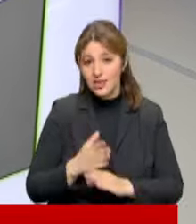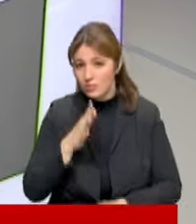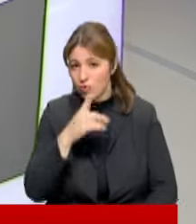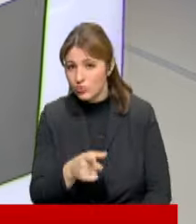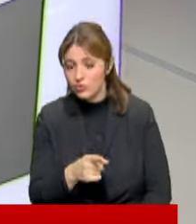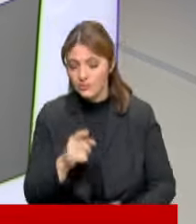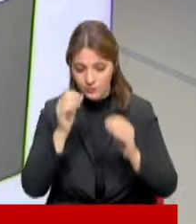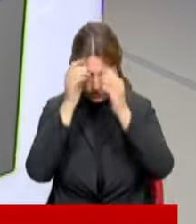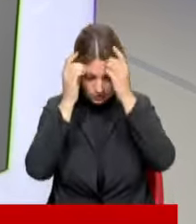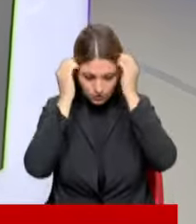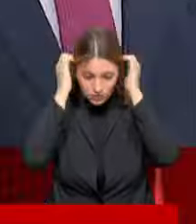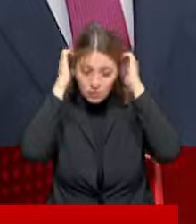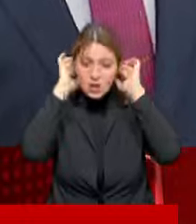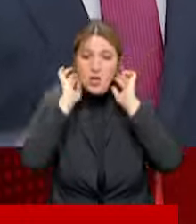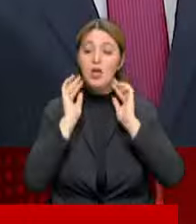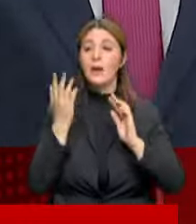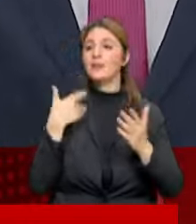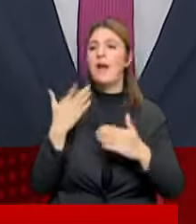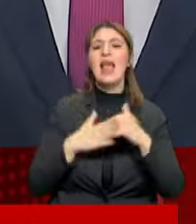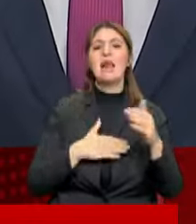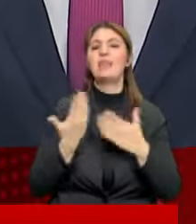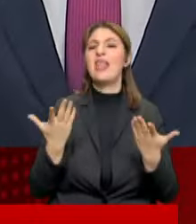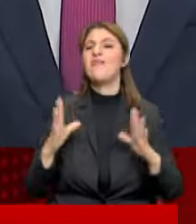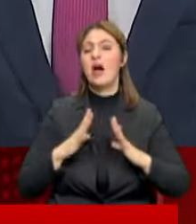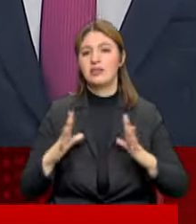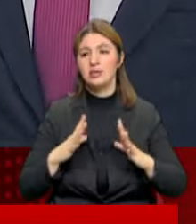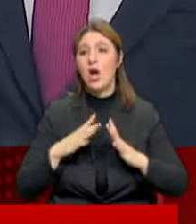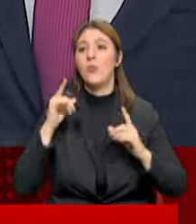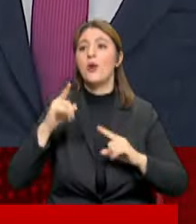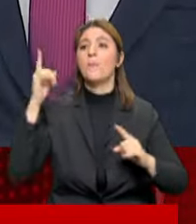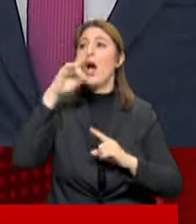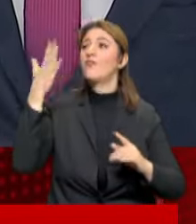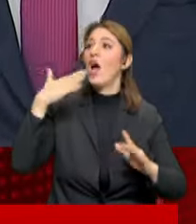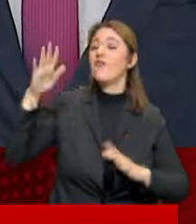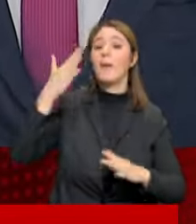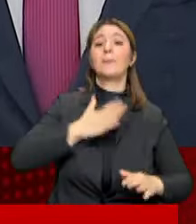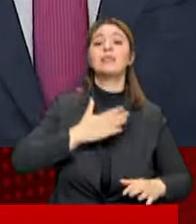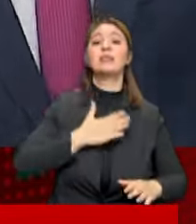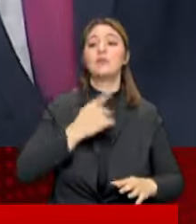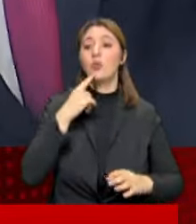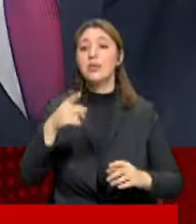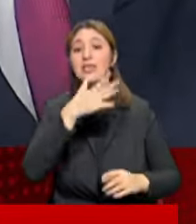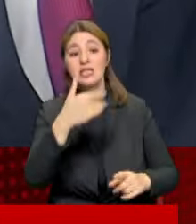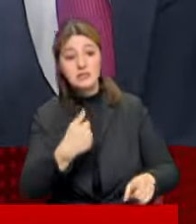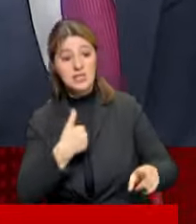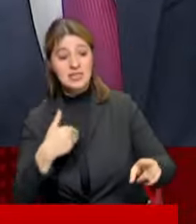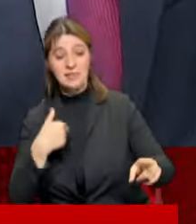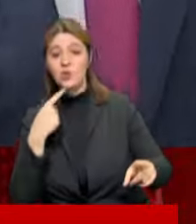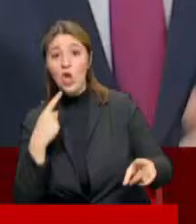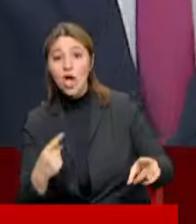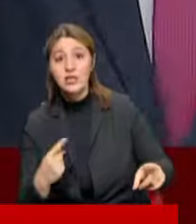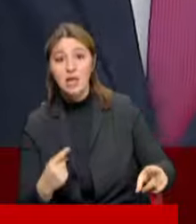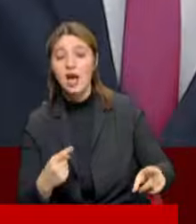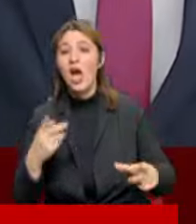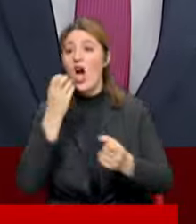musunuz Türkiye Cumhuriyeti nemiz varsa şu anda bu mavi gökyüzü bizim diyorsak bu Deniz Bizim diyorsak